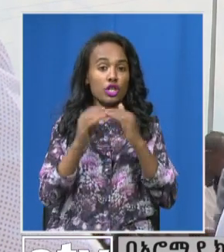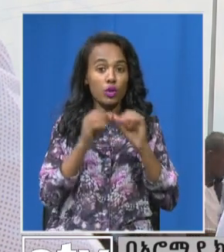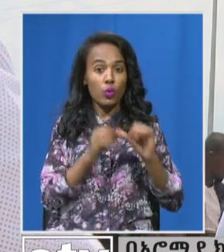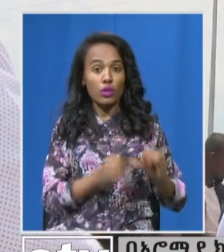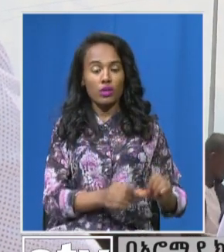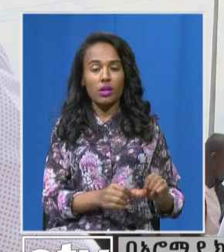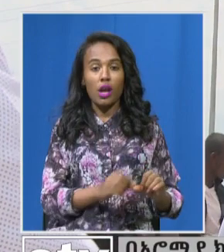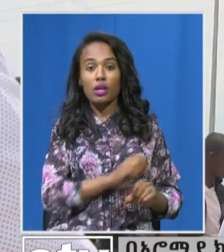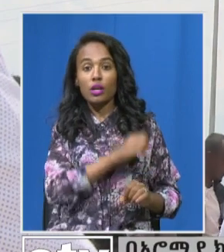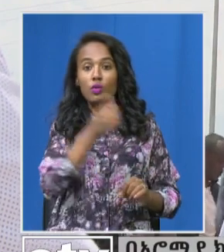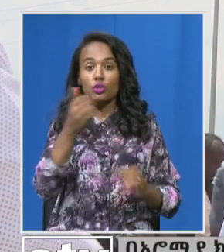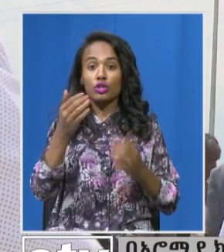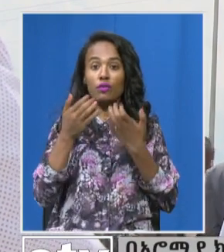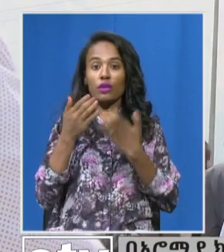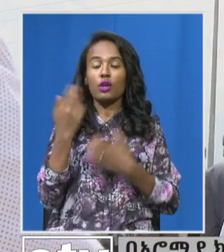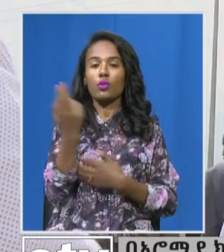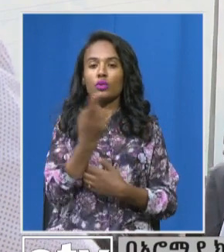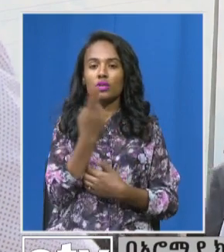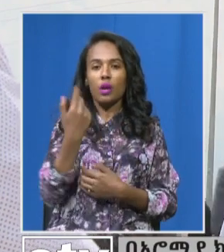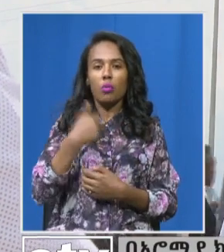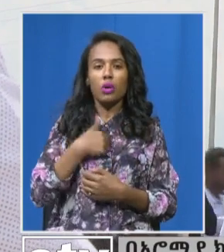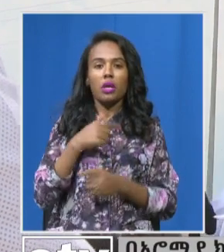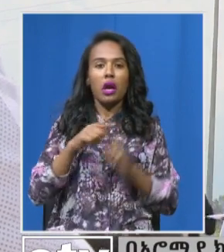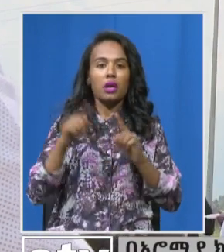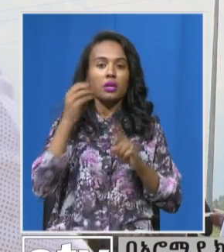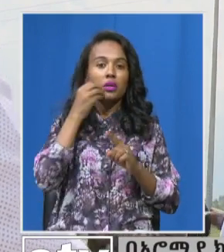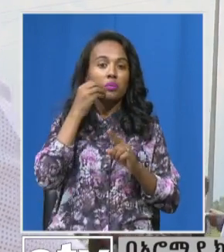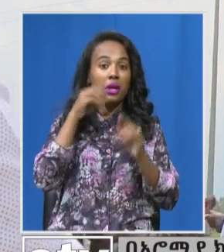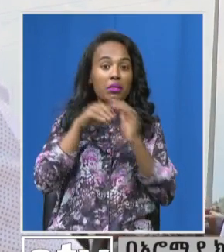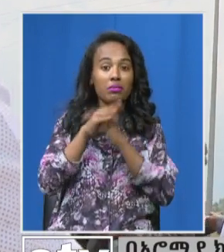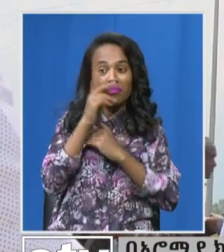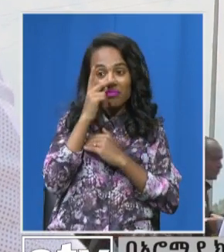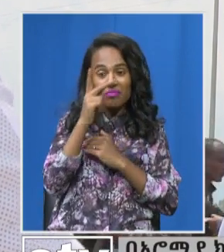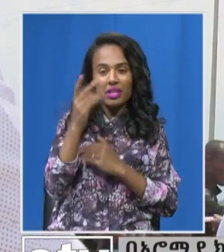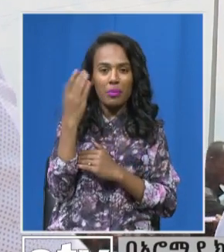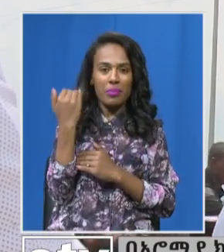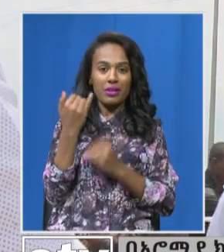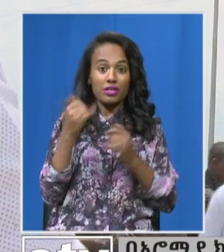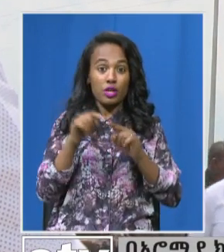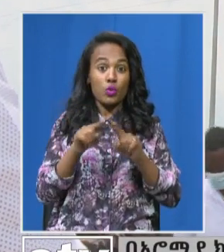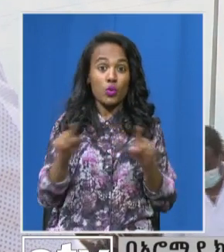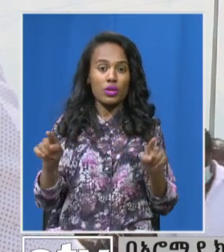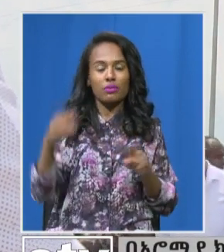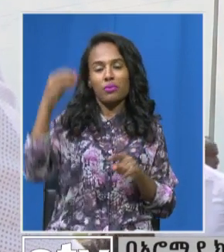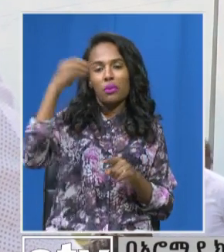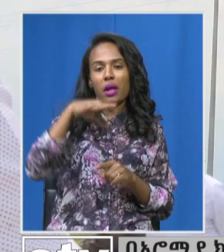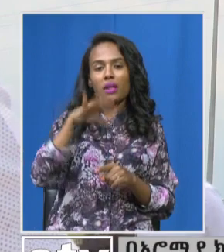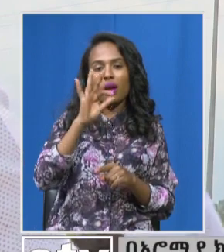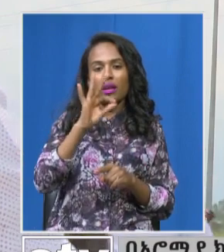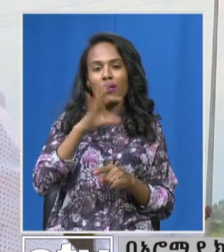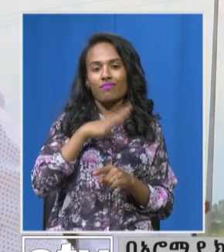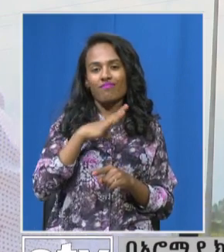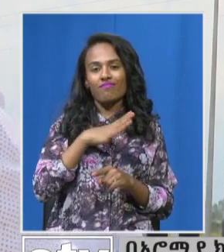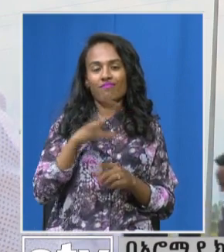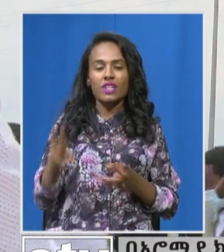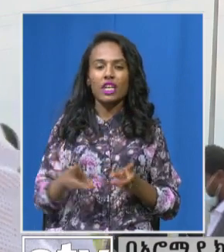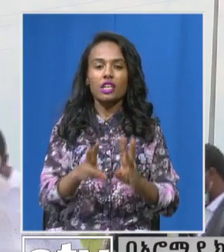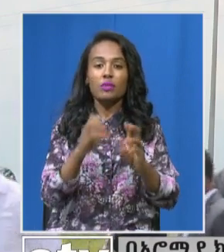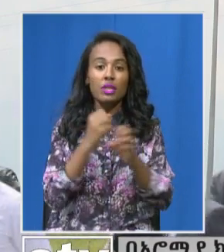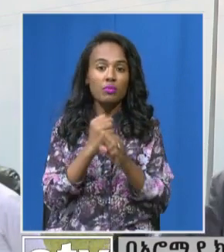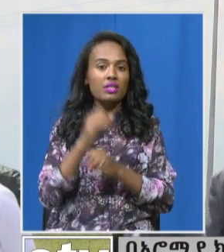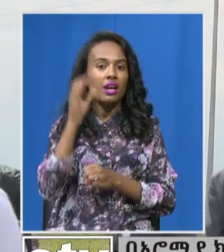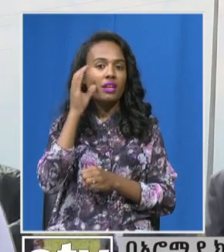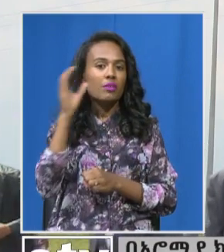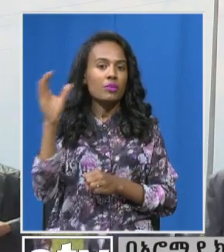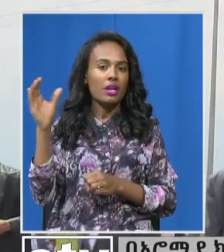ኖረናል። ሌሎች እንደፈለጉ ሲጠቀሙ እኛ ግን የበይ ተማልካች ሆነን ነበር። ዘንድሮ ግን መብራት አገኘን። መንገድም እንደሚሰራ